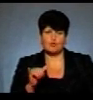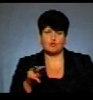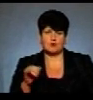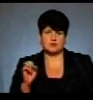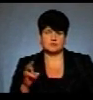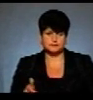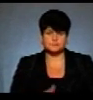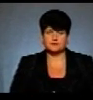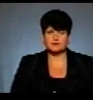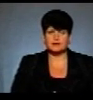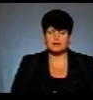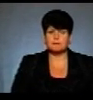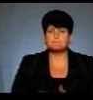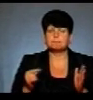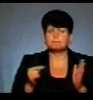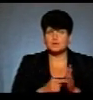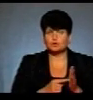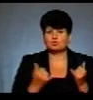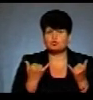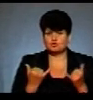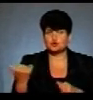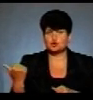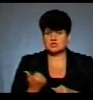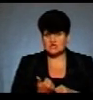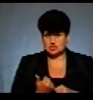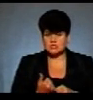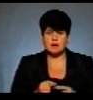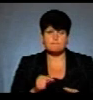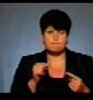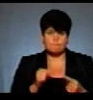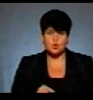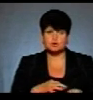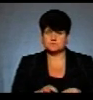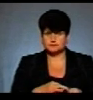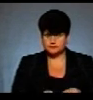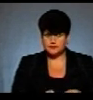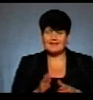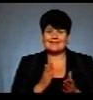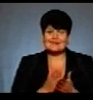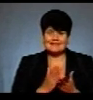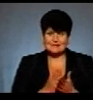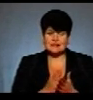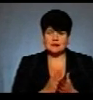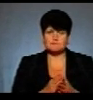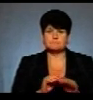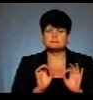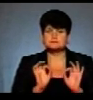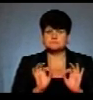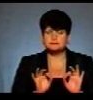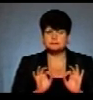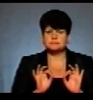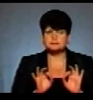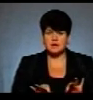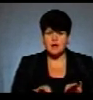Метою сьогоднішнього тижня протидії булінгу є правопросвітництво. В першу чергу,